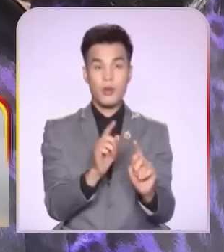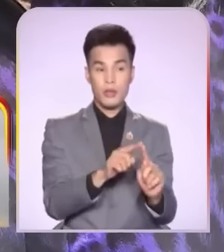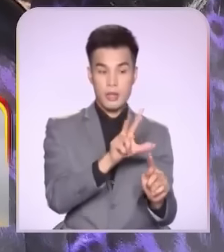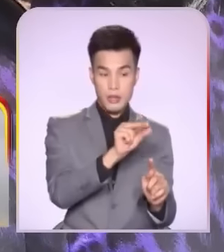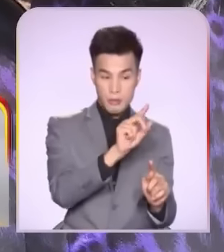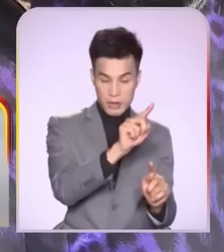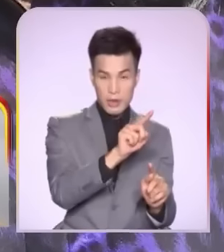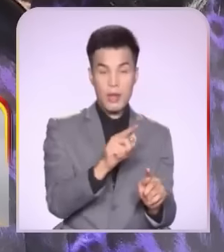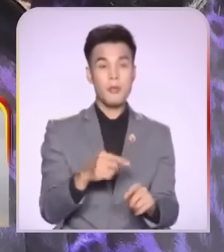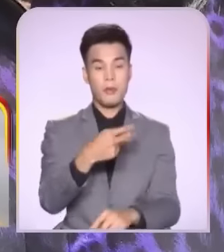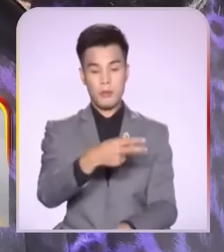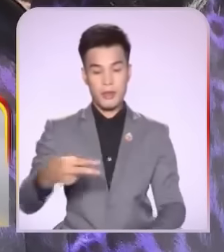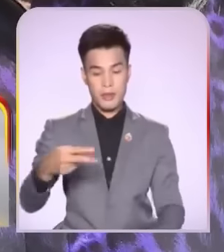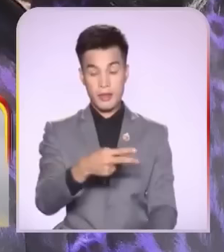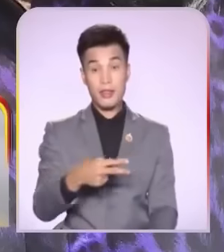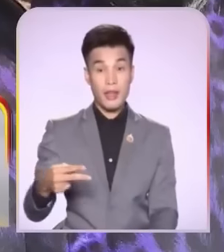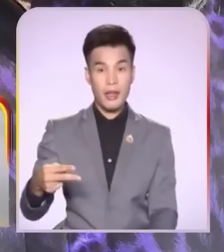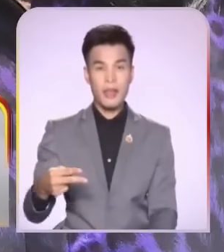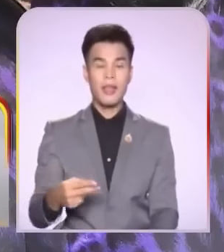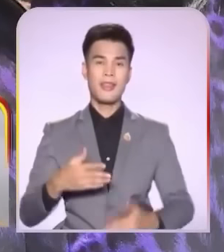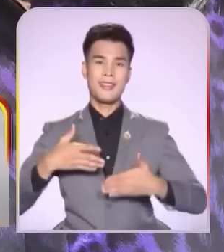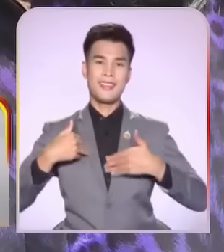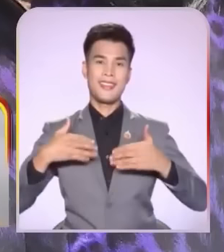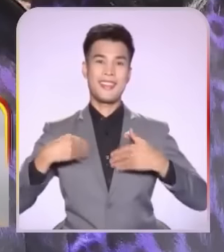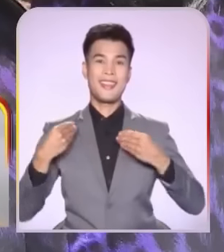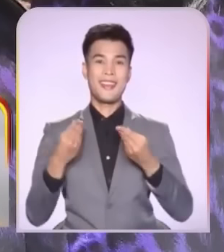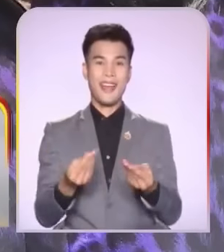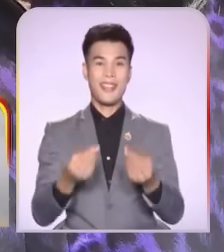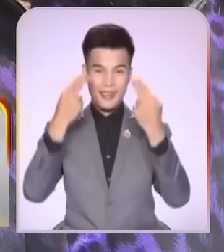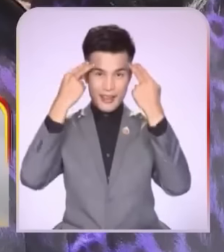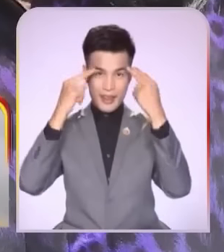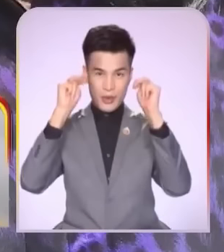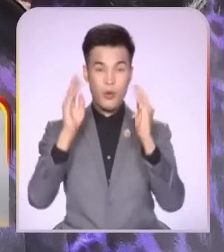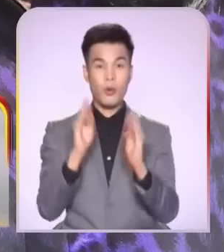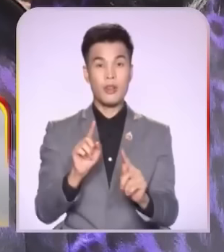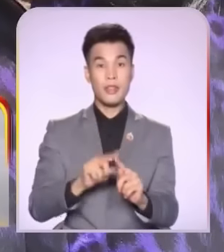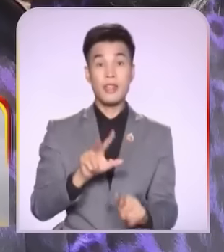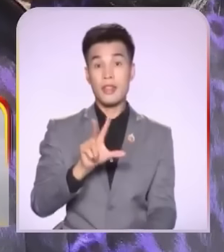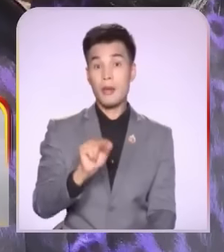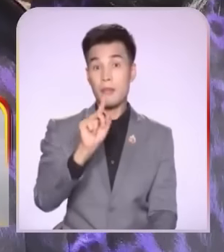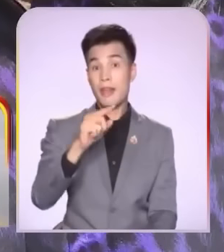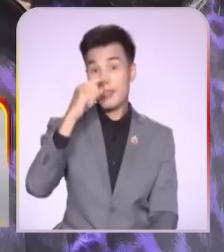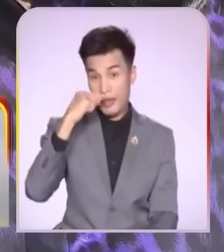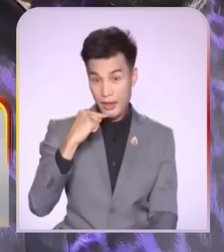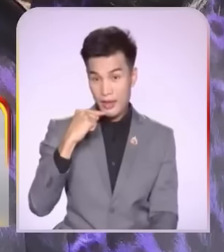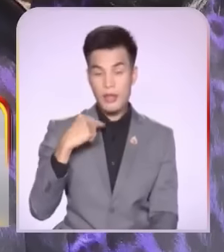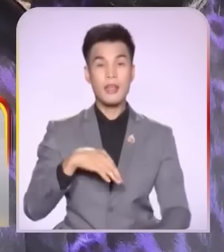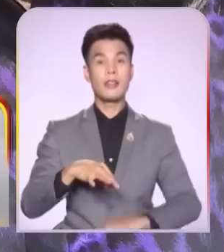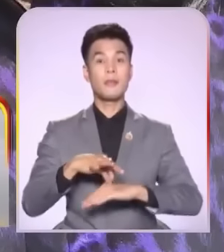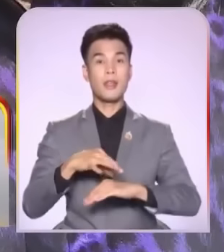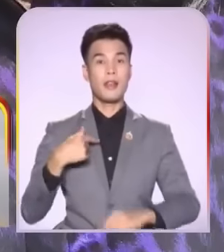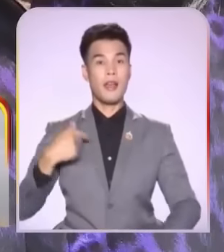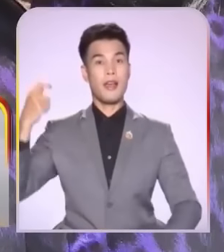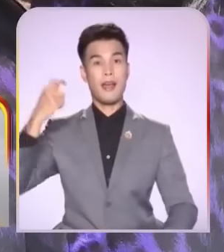31ของเราแล้วก็มีการระบุข้อความบอกว่าขอแสดงความยินดีกับนายกรัฐมนตรีคนที่31ของประเทศไทยในฐานะอ